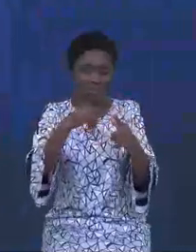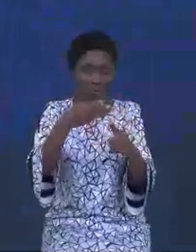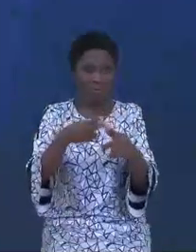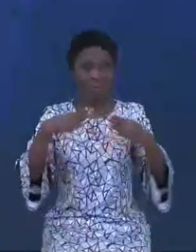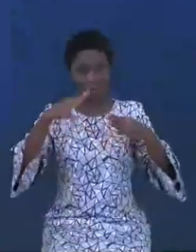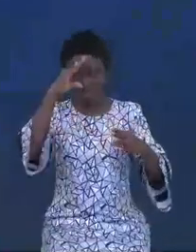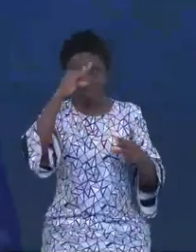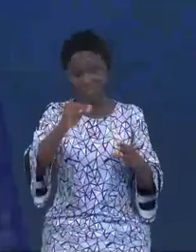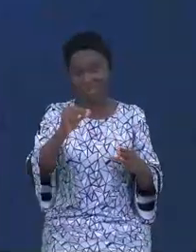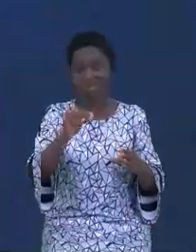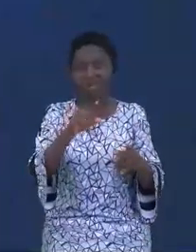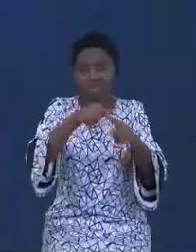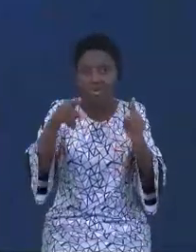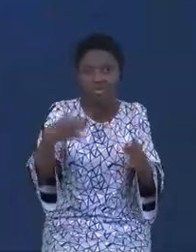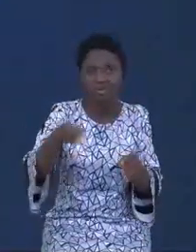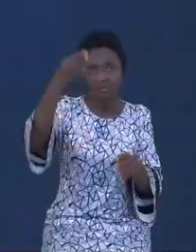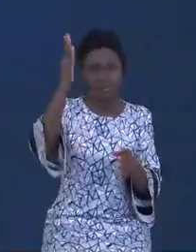Alors, né de Dieu,